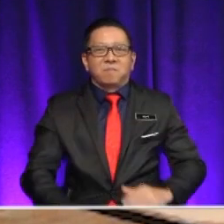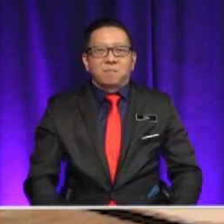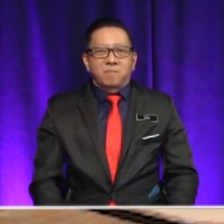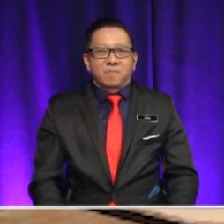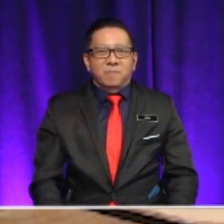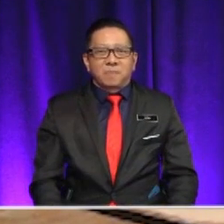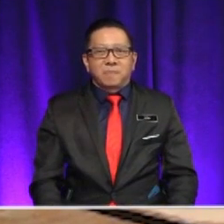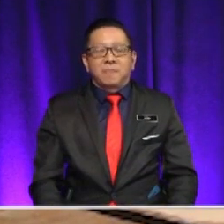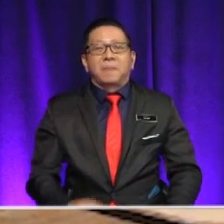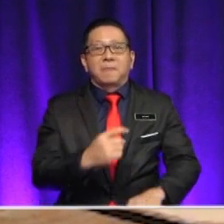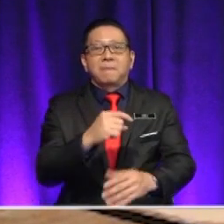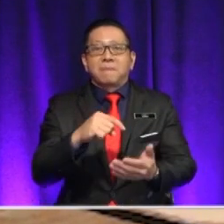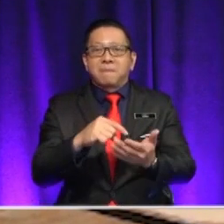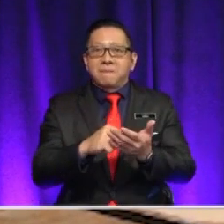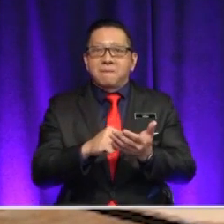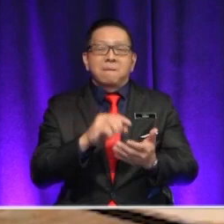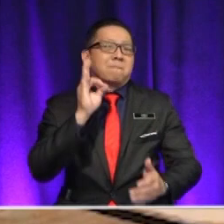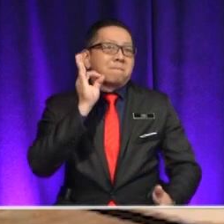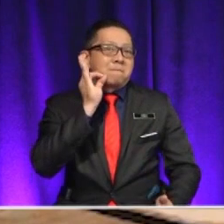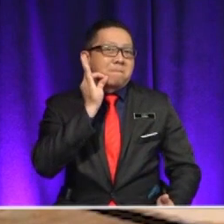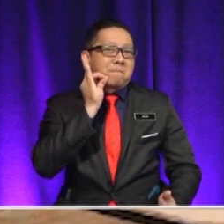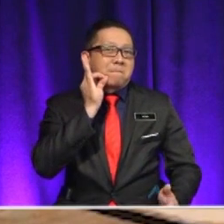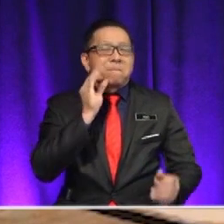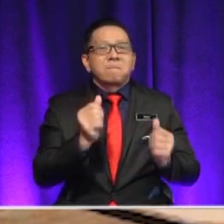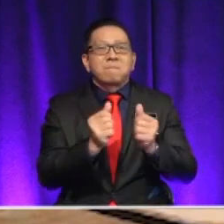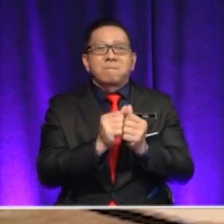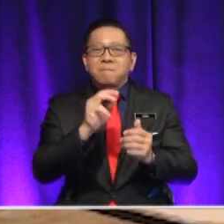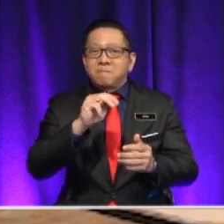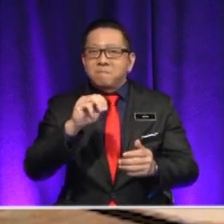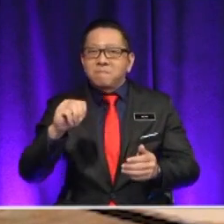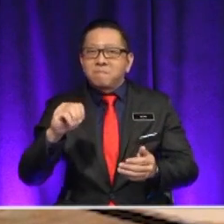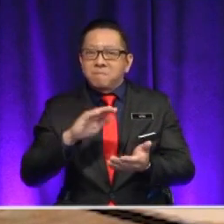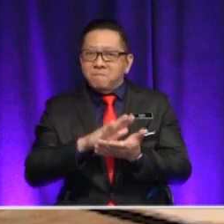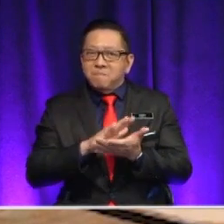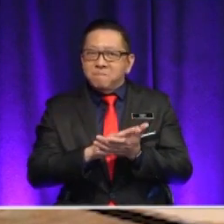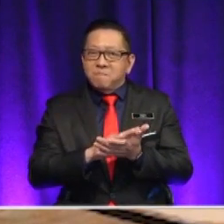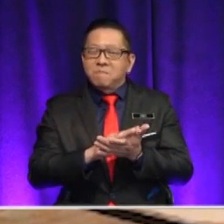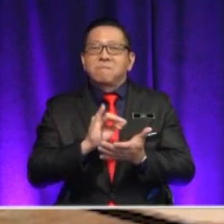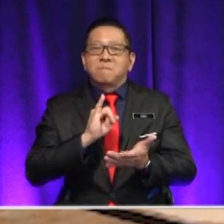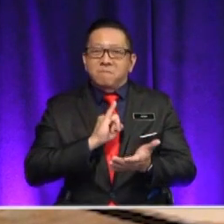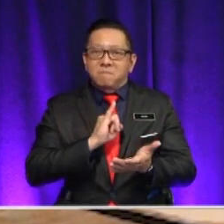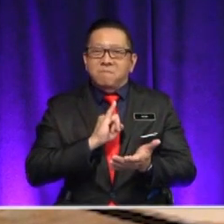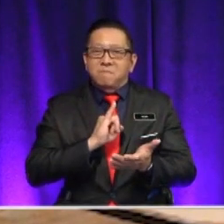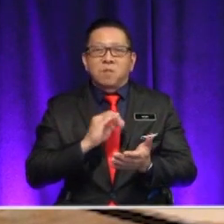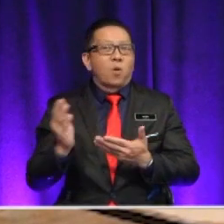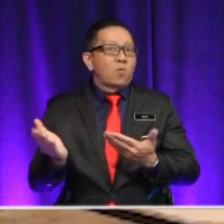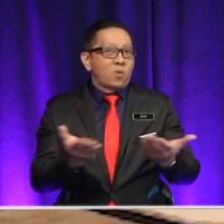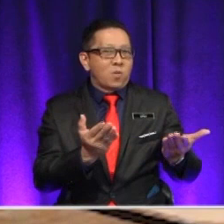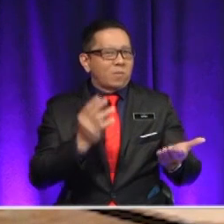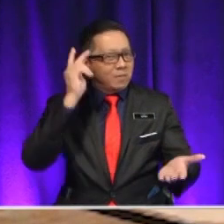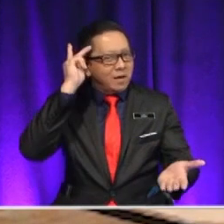jadi pada hari ini Cikgu Farah bersama dengan anak-anak murid cikgu dari Sekolah Kebangsaan Kuala Pilah. Jadi jom